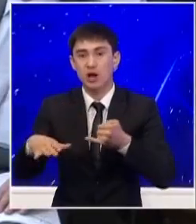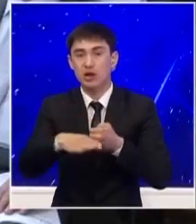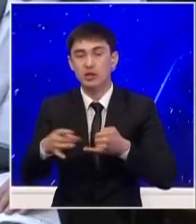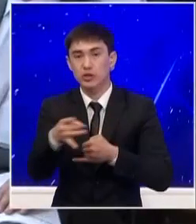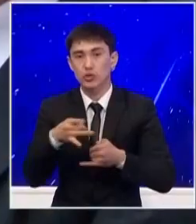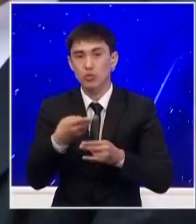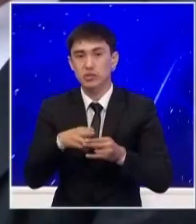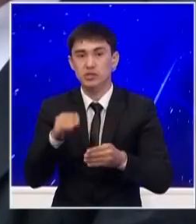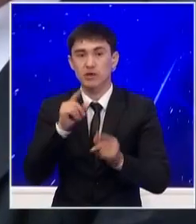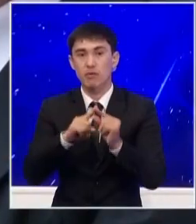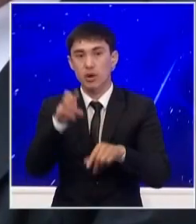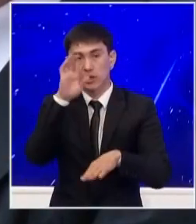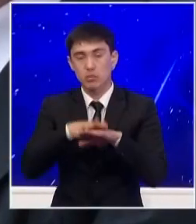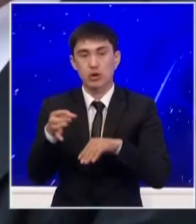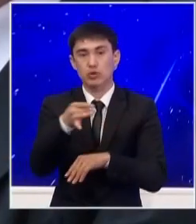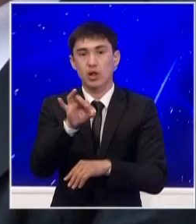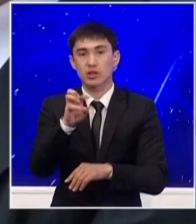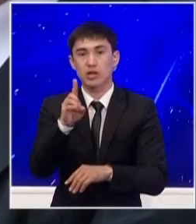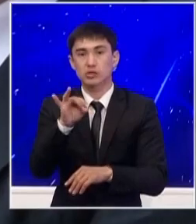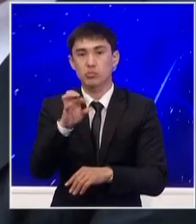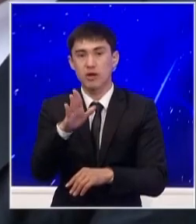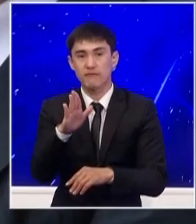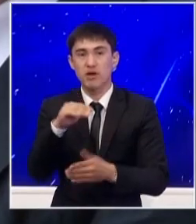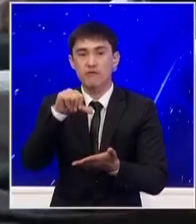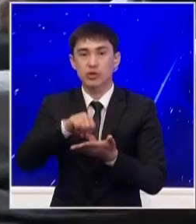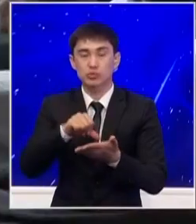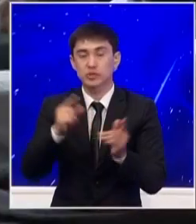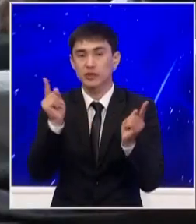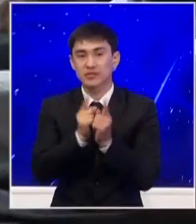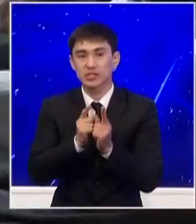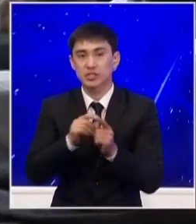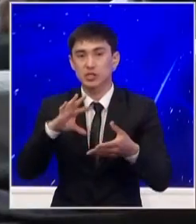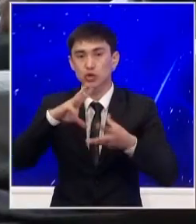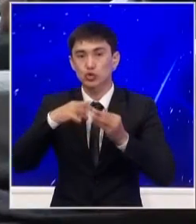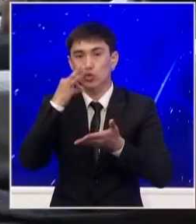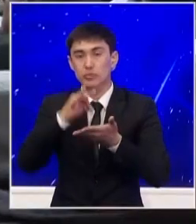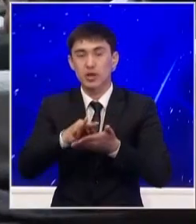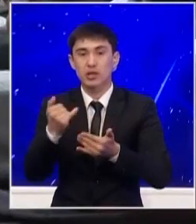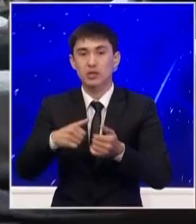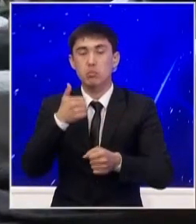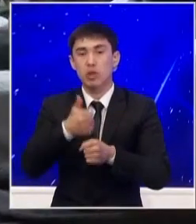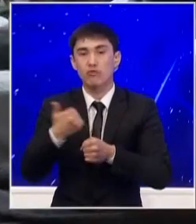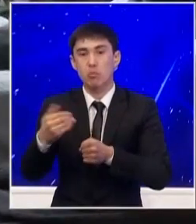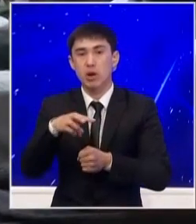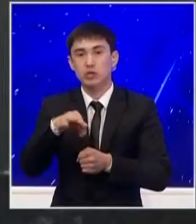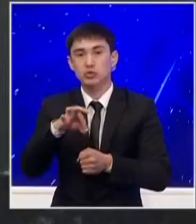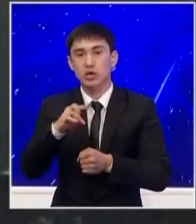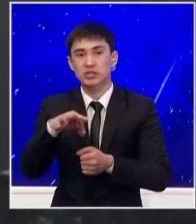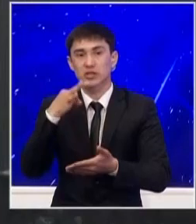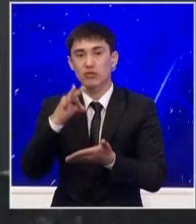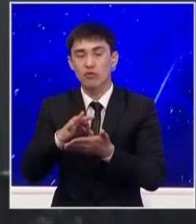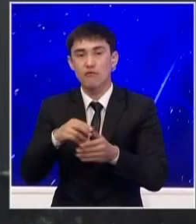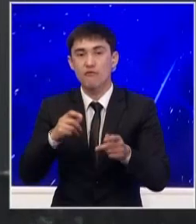регион. По словам акима района Алтая Досымбаева, выступившего на встрече с отчетным докладом перед главой области Маратом